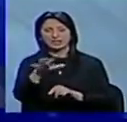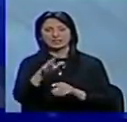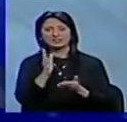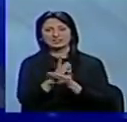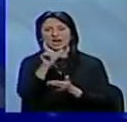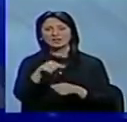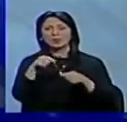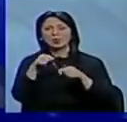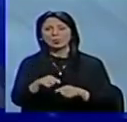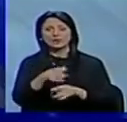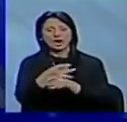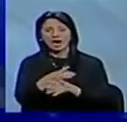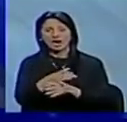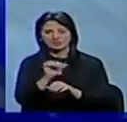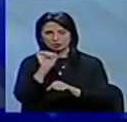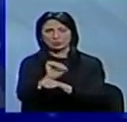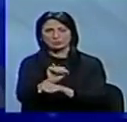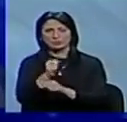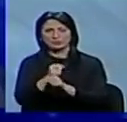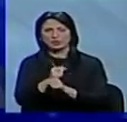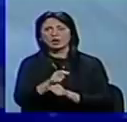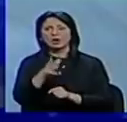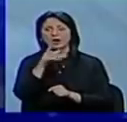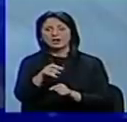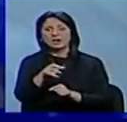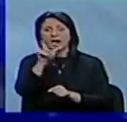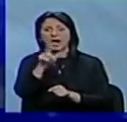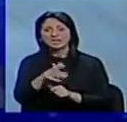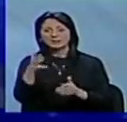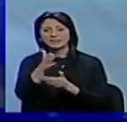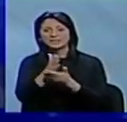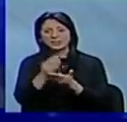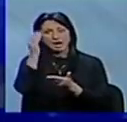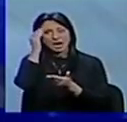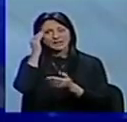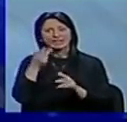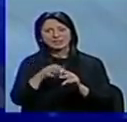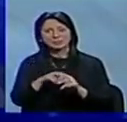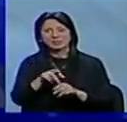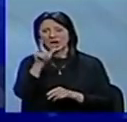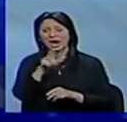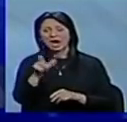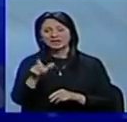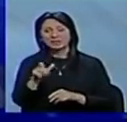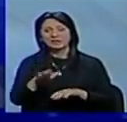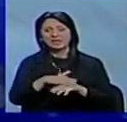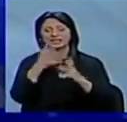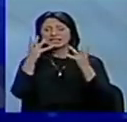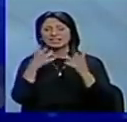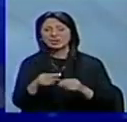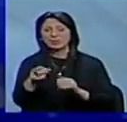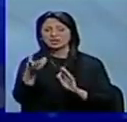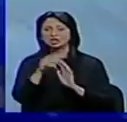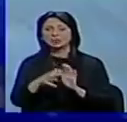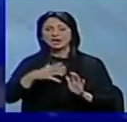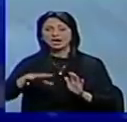ნიშნავს ადამიანების უფრობეთ გაღარიბებას. საბოლოო ჯამში ოდესმე ამ ქვეყანაში ადამიანების დიდი ნაწილი გაიაზრებს იმას, რომ ადამიანების კეთილდღეობა, მათ